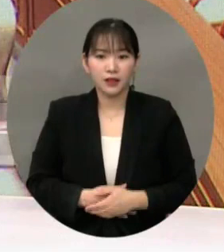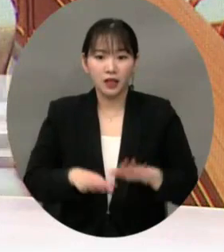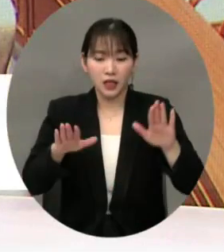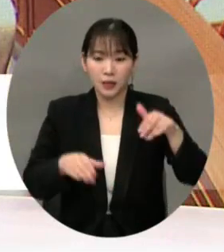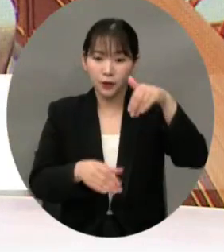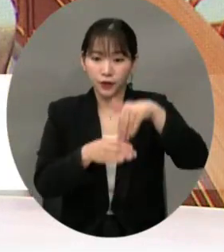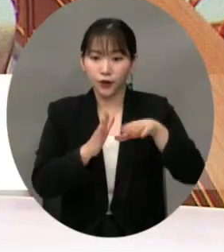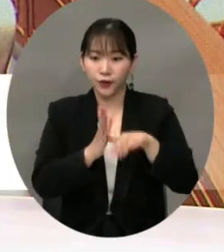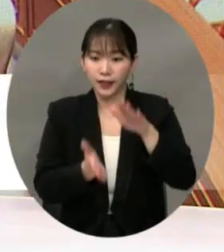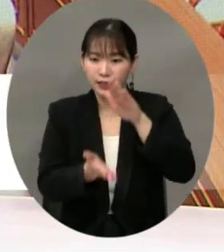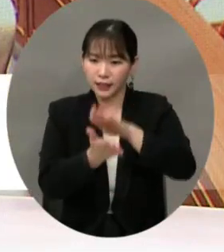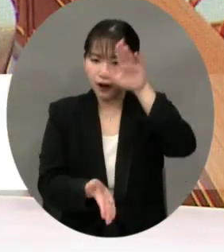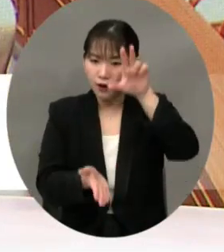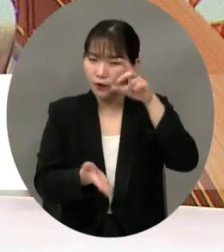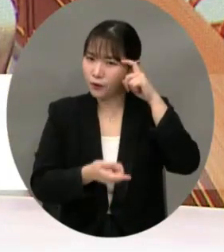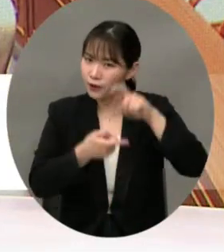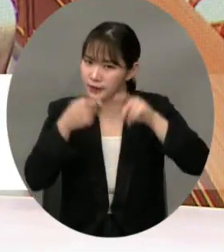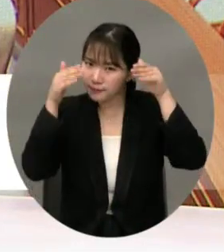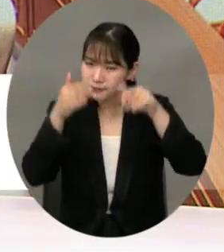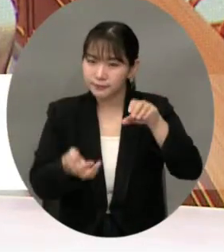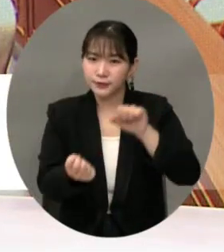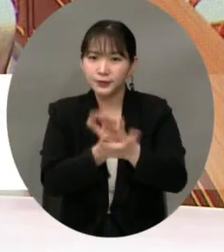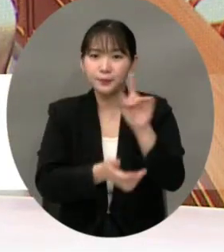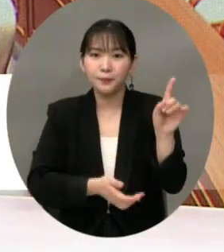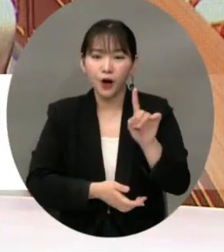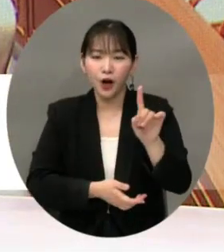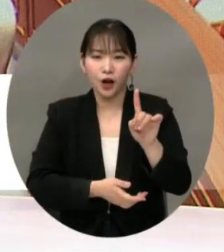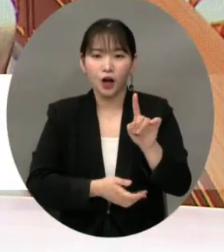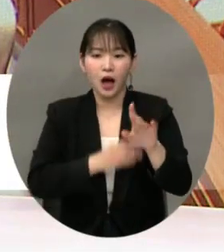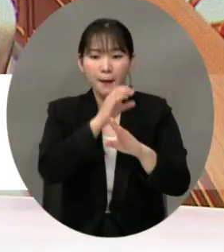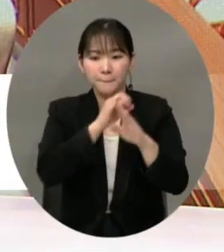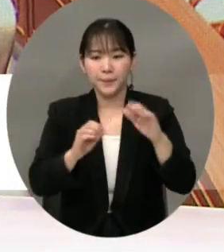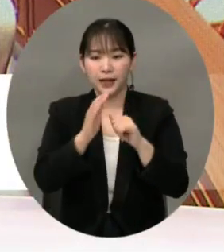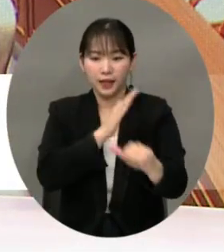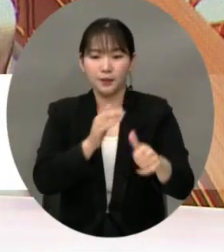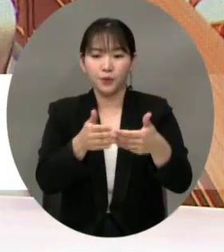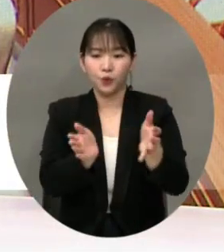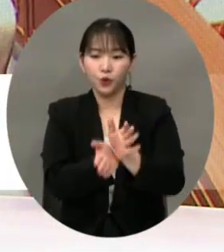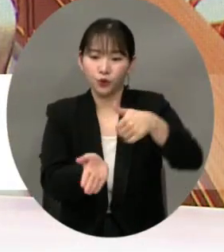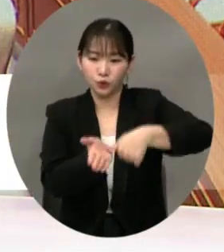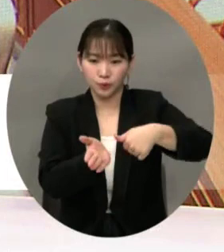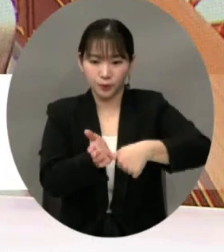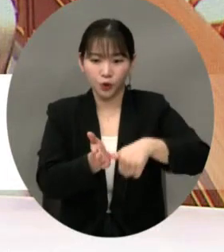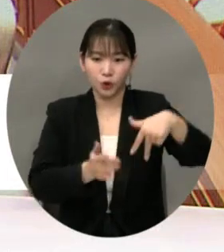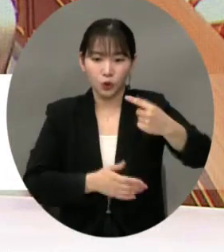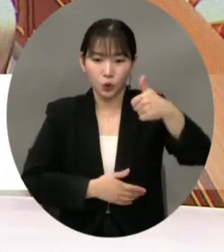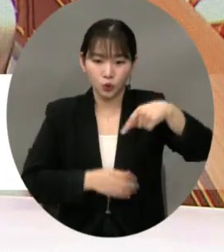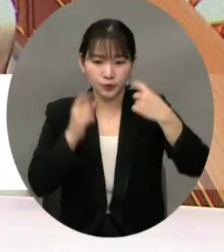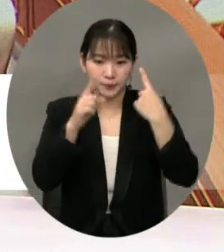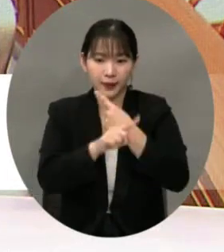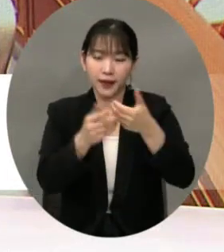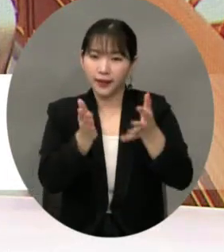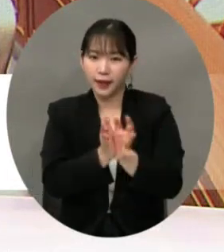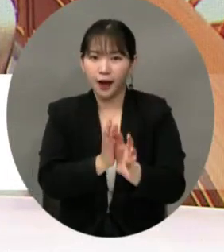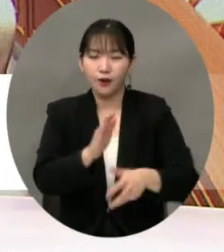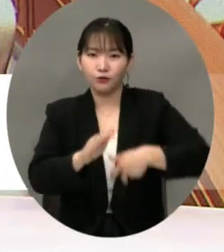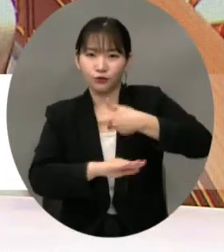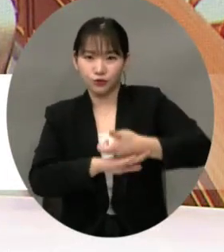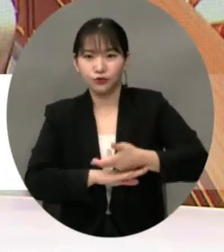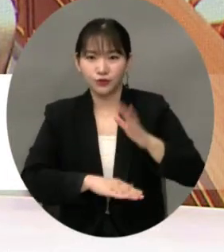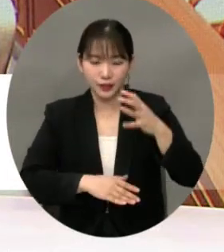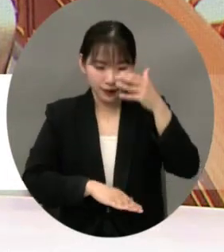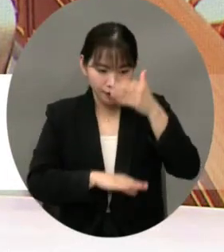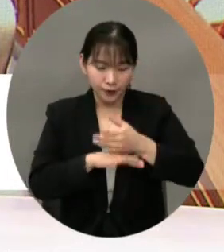이번 총선에서 뜨거운 관심을 모았던 이슈 가운데 하나는 비례대표 투표였습니다. 조국혁신당이 돌풍을 일으키면서 그 결과도